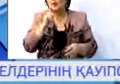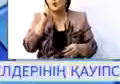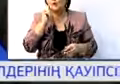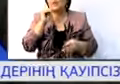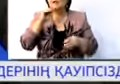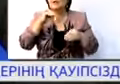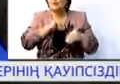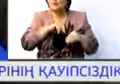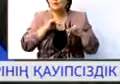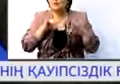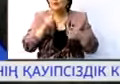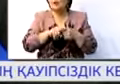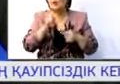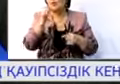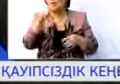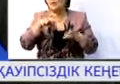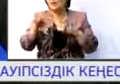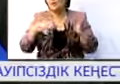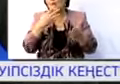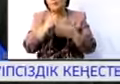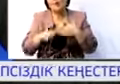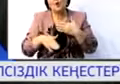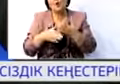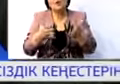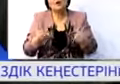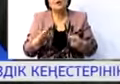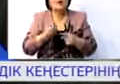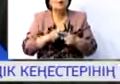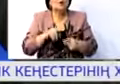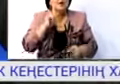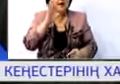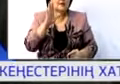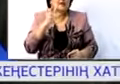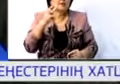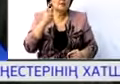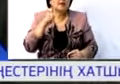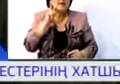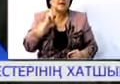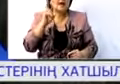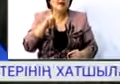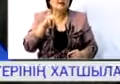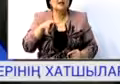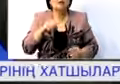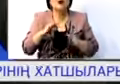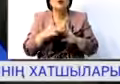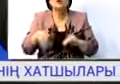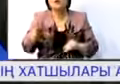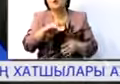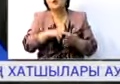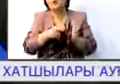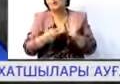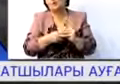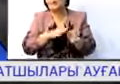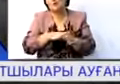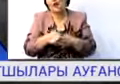жобасының аясында 11 жоба өз қолдауын алған болатын. Бүгінгі таңда 31 жас Қазалы ауданында осы жобаларын